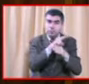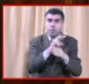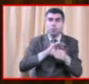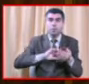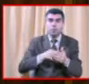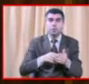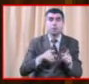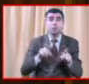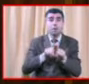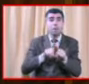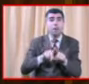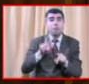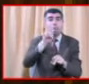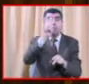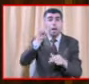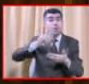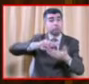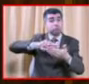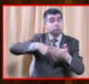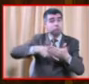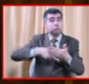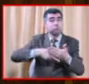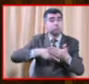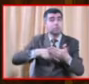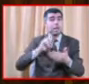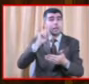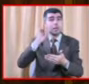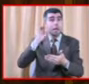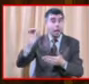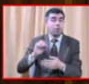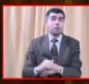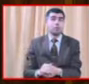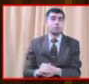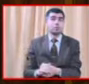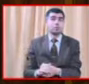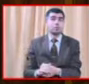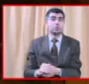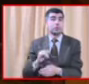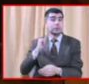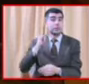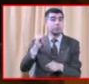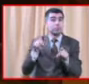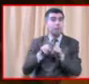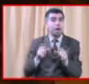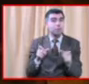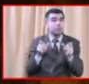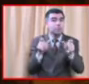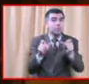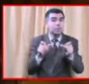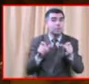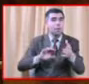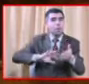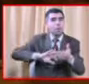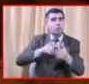جاءت تعليمات من جلالة الملك نصره الله باش تكون تعبئة شاملة